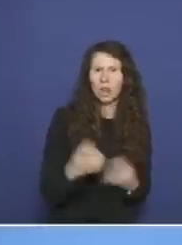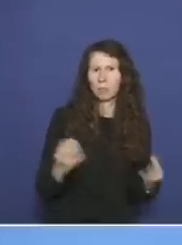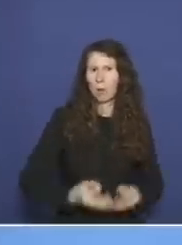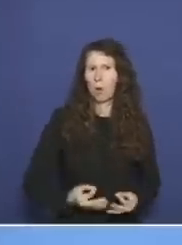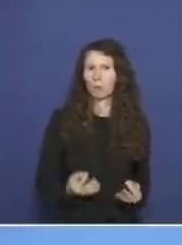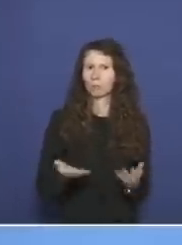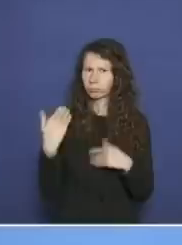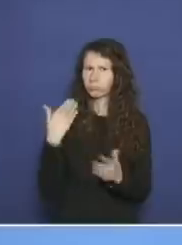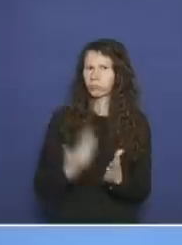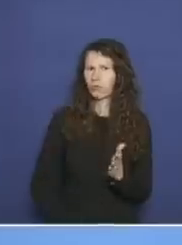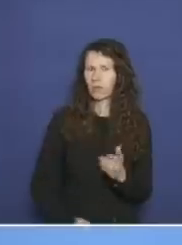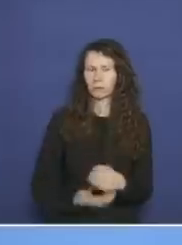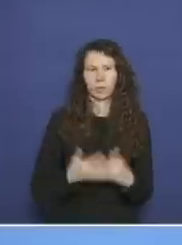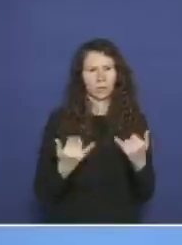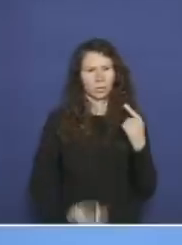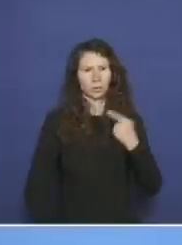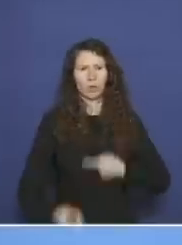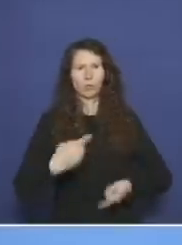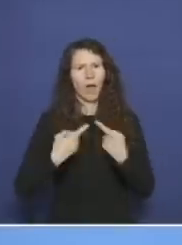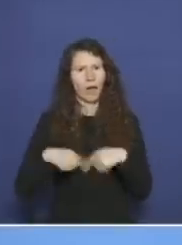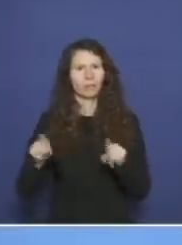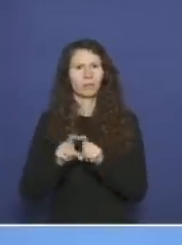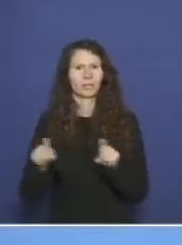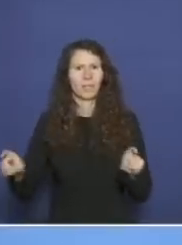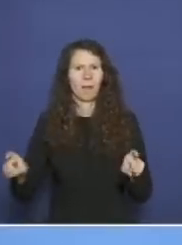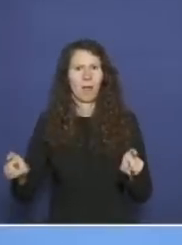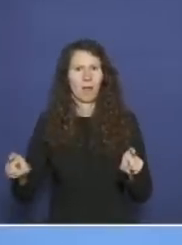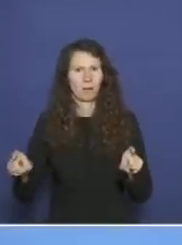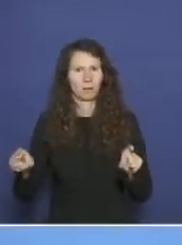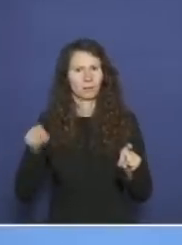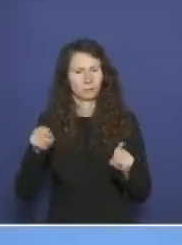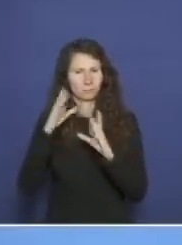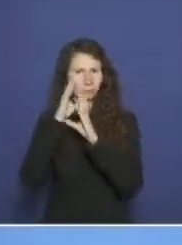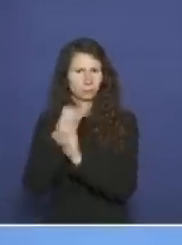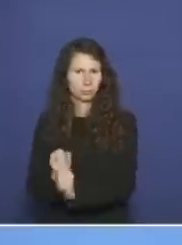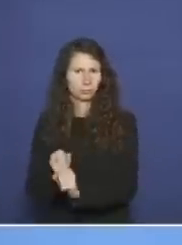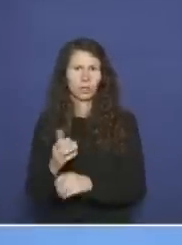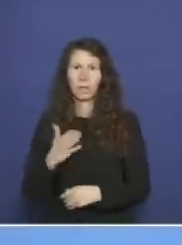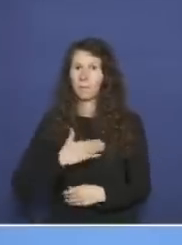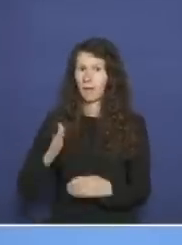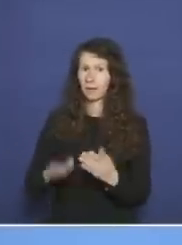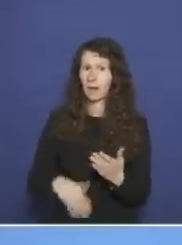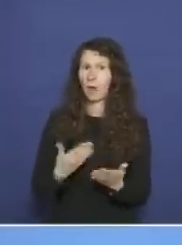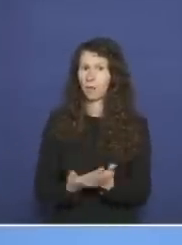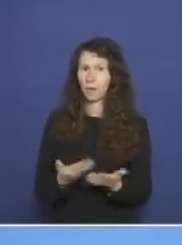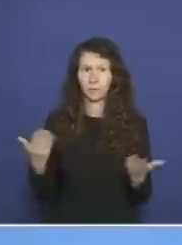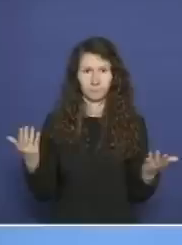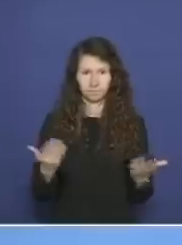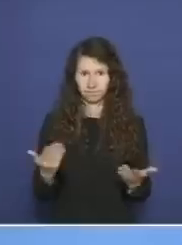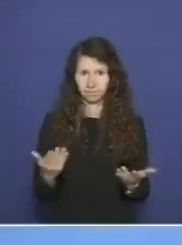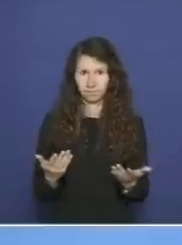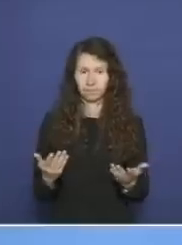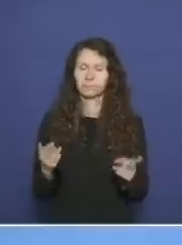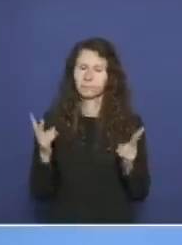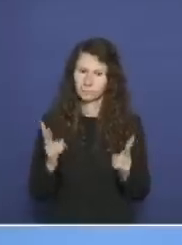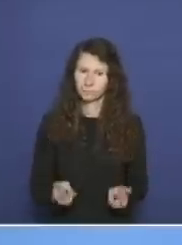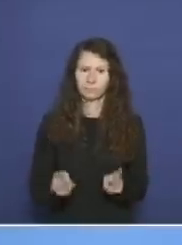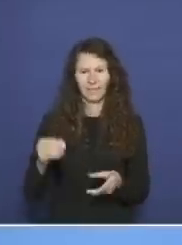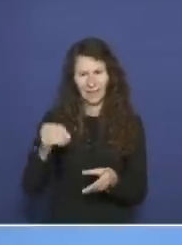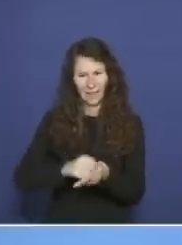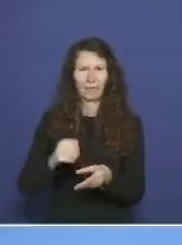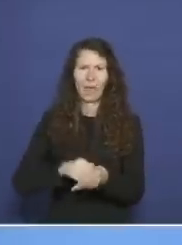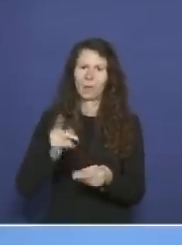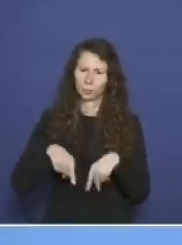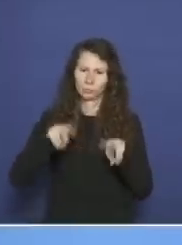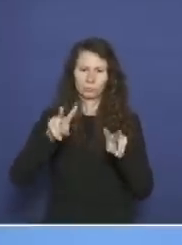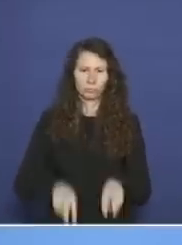Jetzt ist ein anderes Thema im Mittelpunkt und meine Aufgabe jedenfalls ist es ja, jetzt Sachverhaltsaufklärung zu machen und